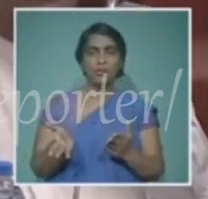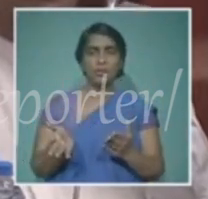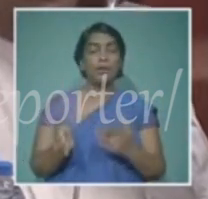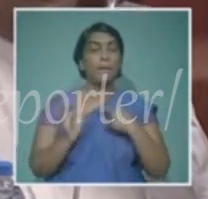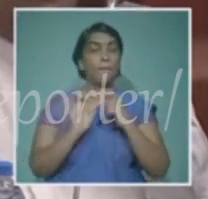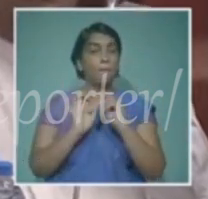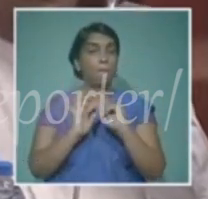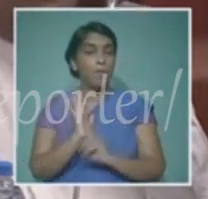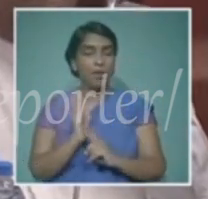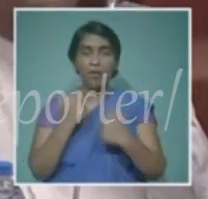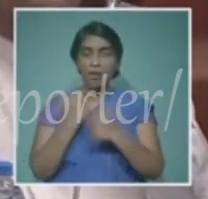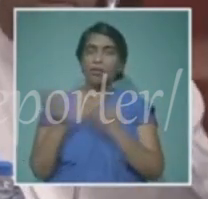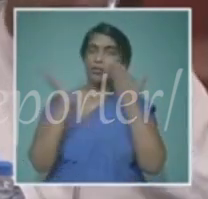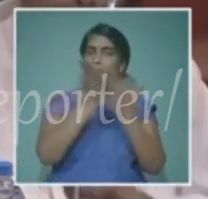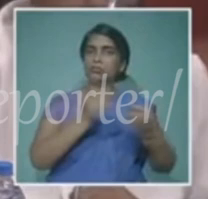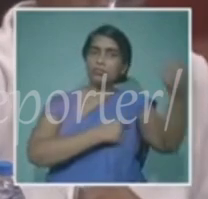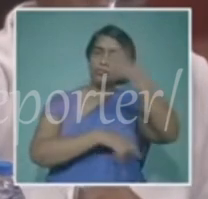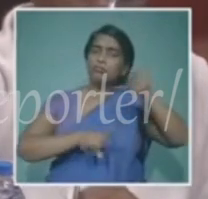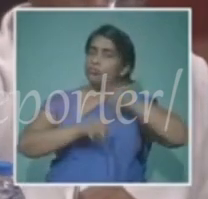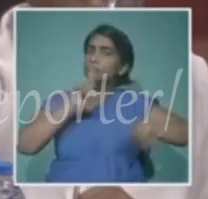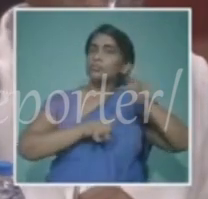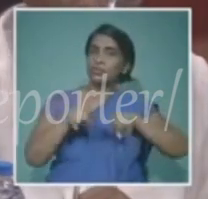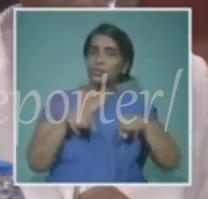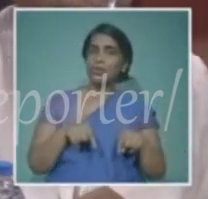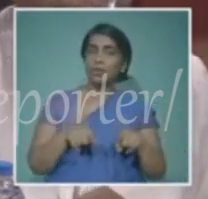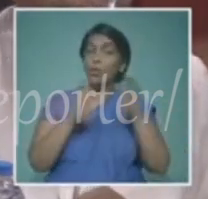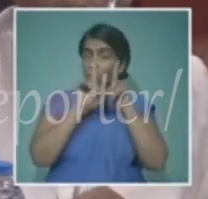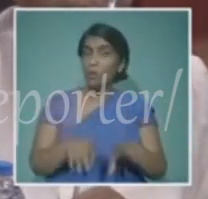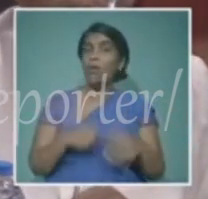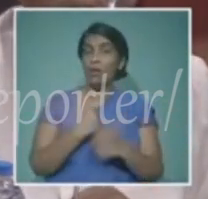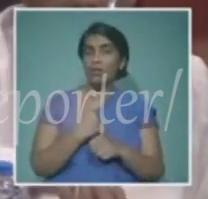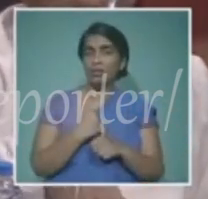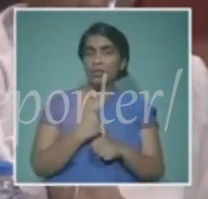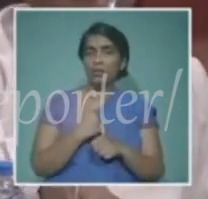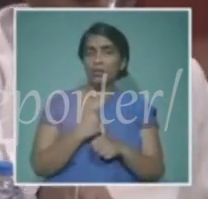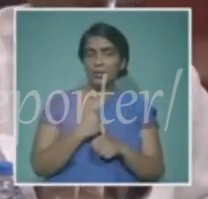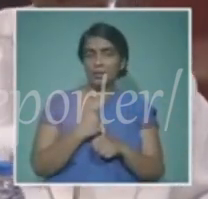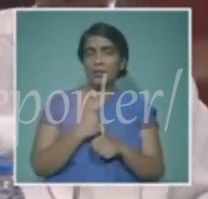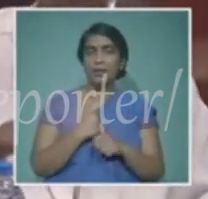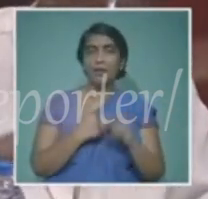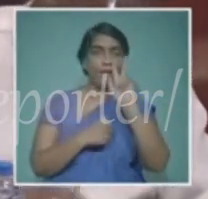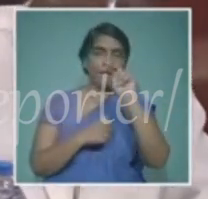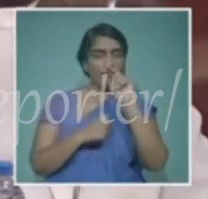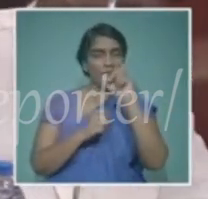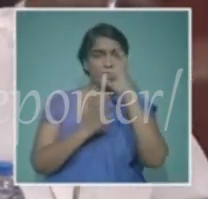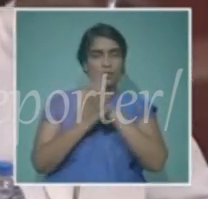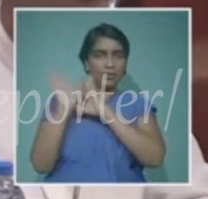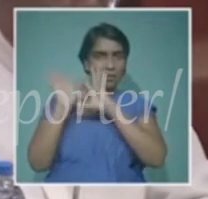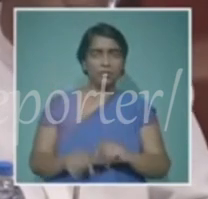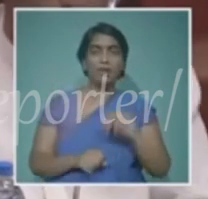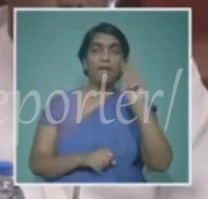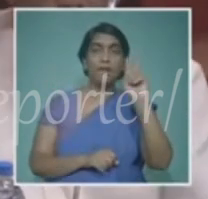කෙටුම් බදාදල ඉදිරිපත් කරනවා අපි ඔක්කොම වාඩි වෙලා සාකච්ඡා කරනවා. එහෙමයි මේක වෙන්න ඕන. දැන් 20 ගෙනාවා.